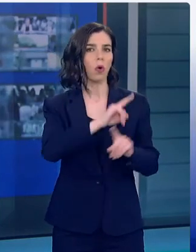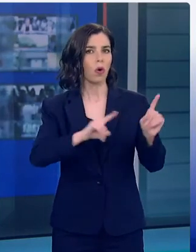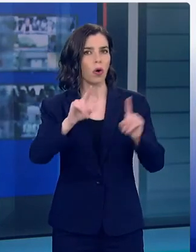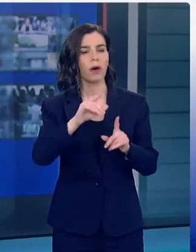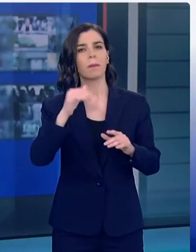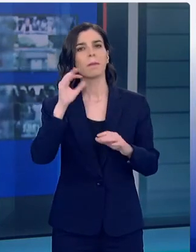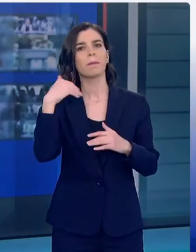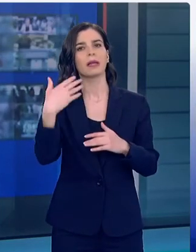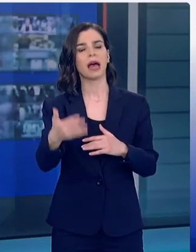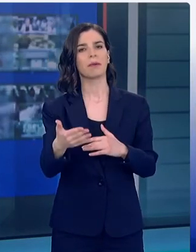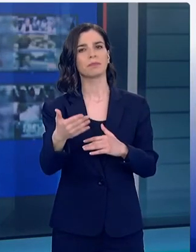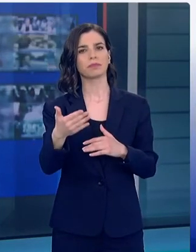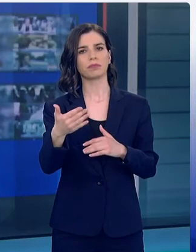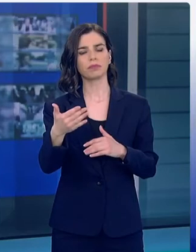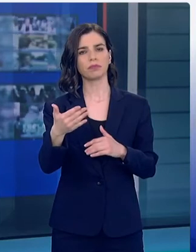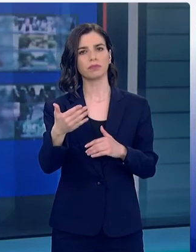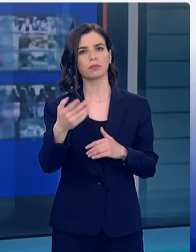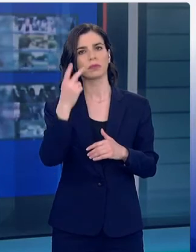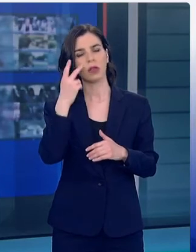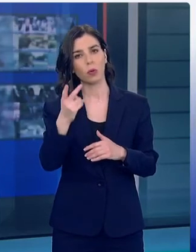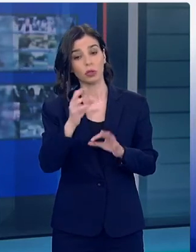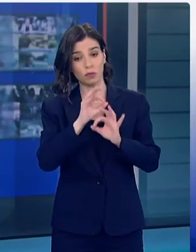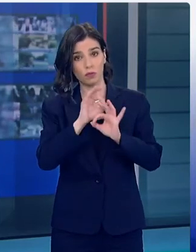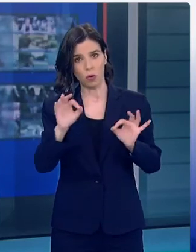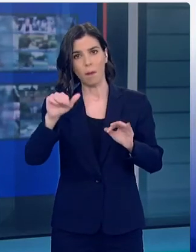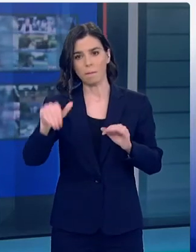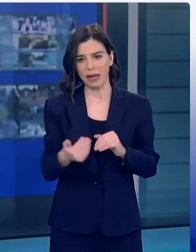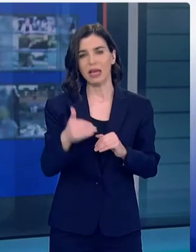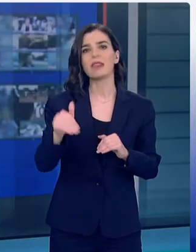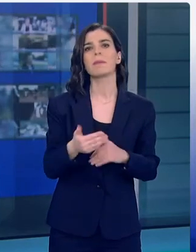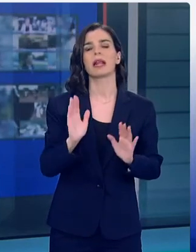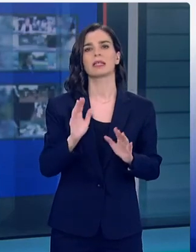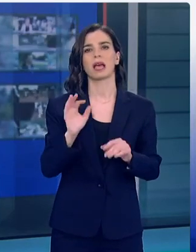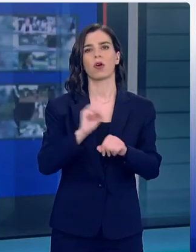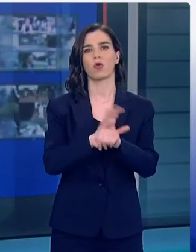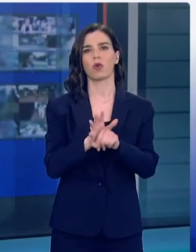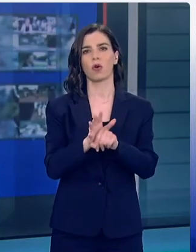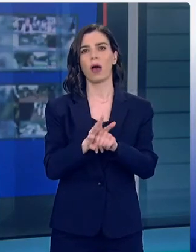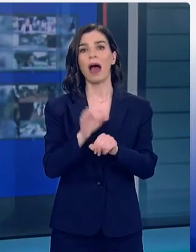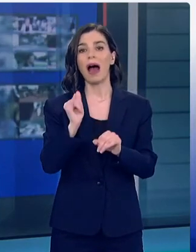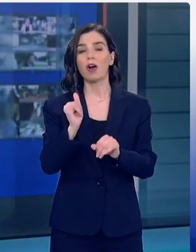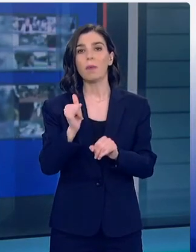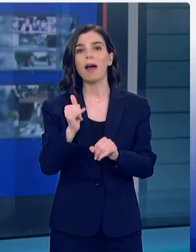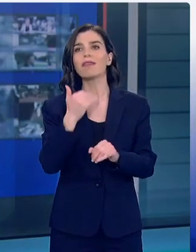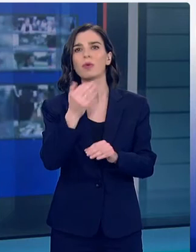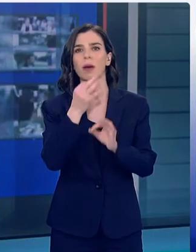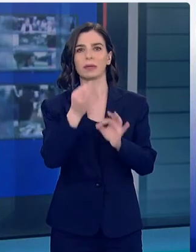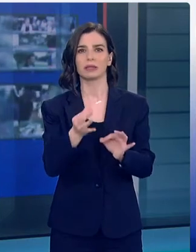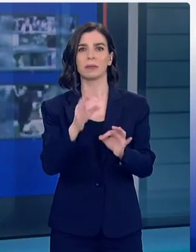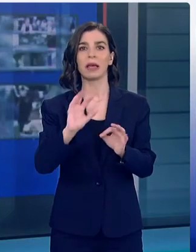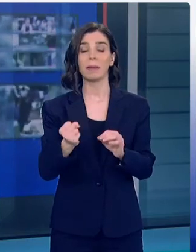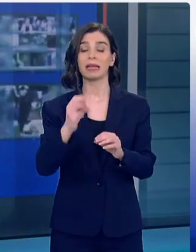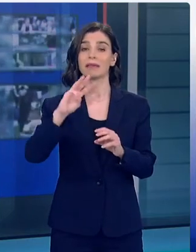μετά με στόχο να πεις ότι σίγουρα έχω περάσει την νόσο. Ακόμα δεν μπορείς να το πεις με ακρίβεια. Και υπάρχει και η τρίτη